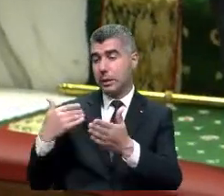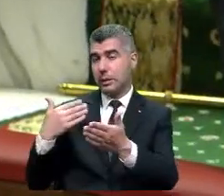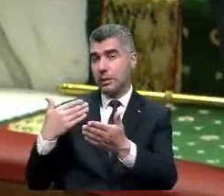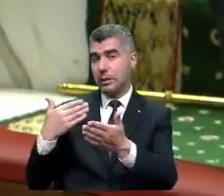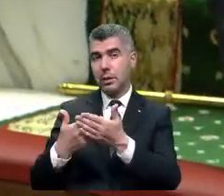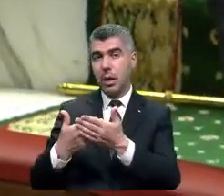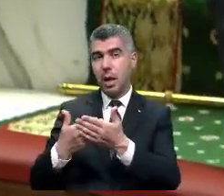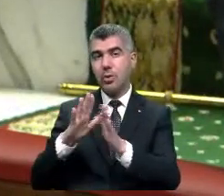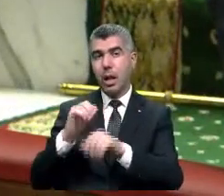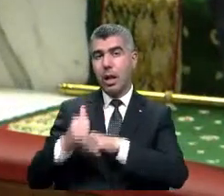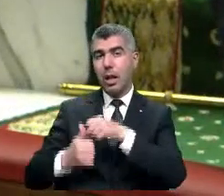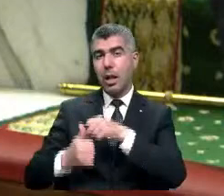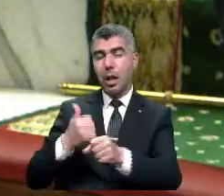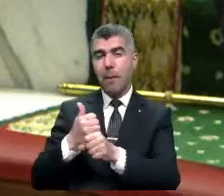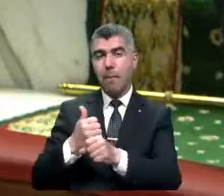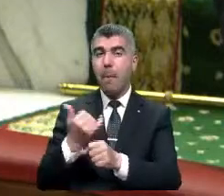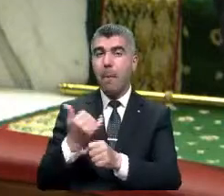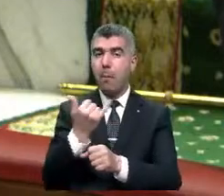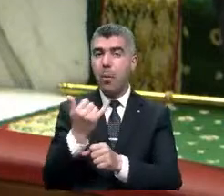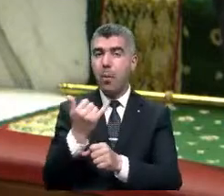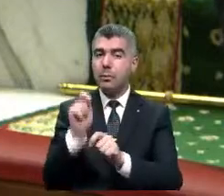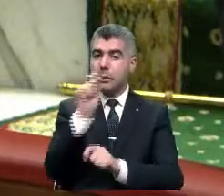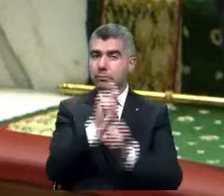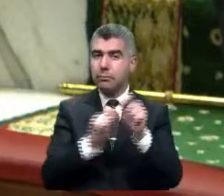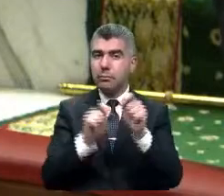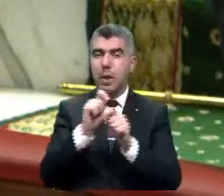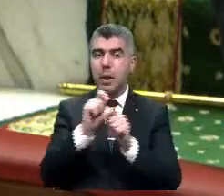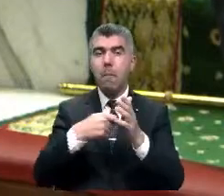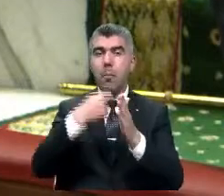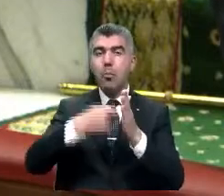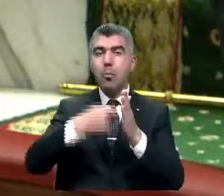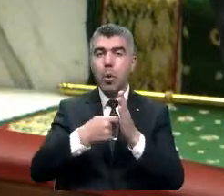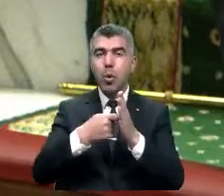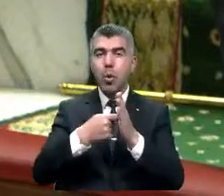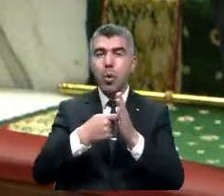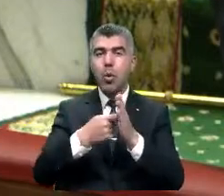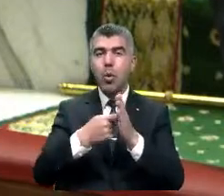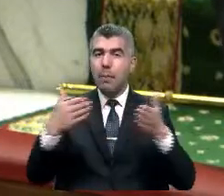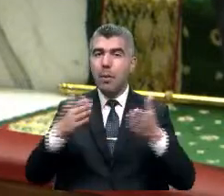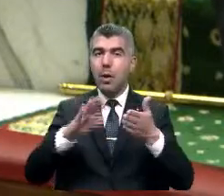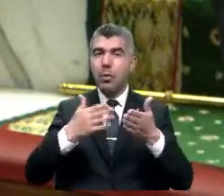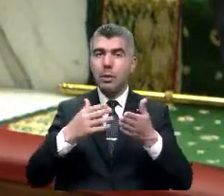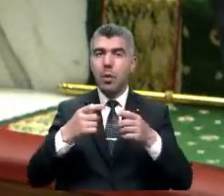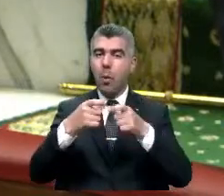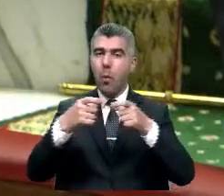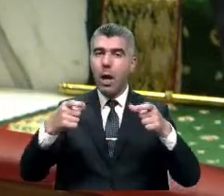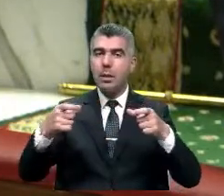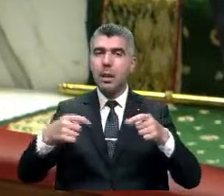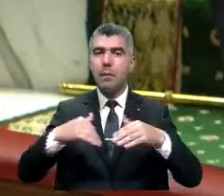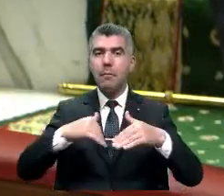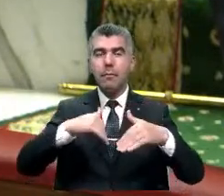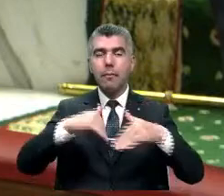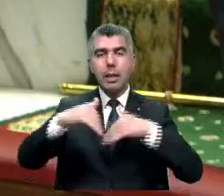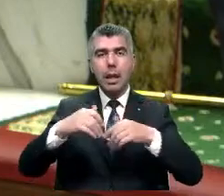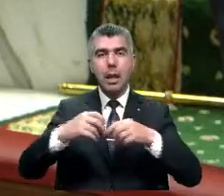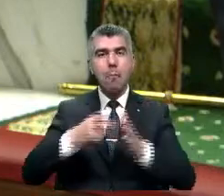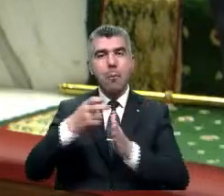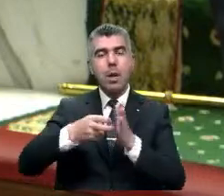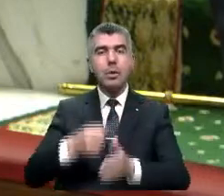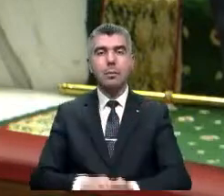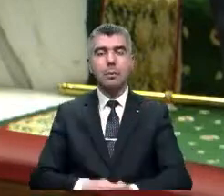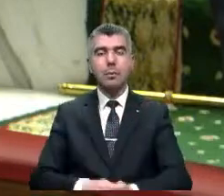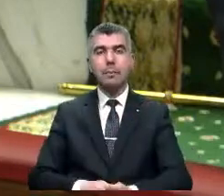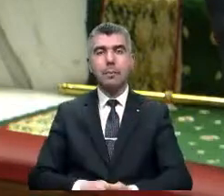العقدين الأخيرين تطوراً هاماً من خلال إنجاز مجموعة من المشاريع الكبرى والمهيكلة والتي مكنت من توسيع الشبكة السكاكية وتحديثها